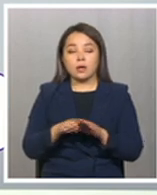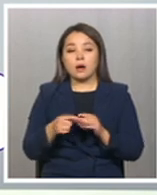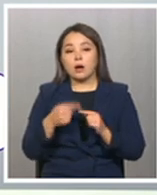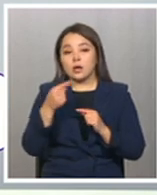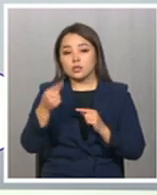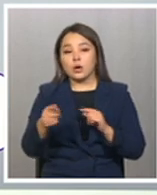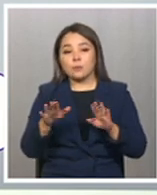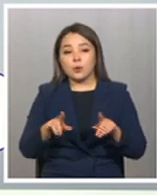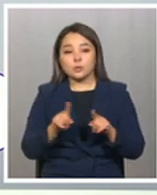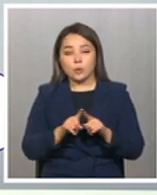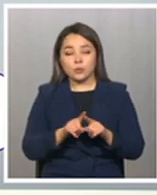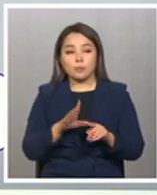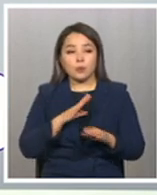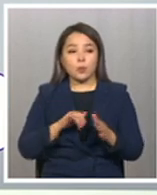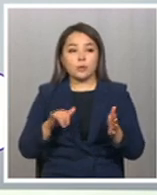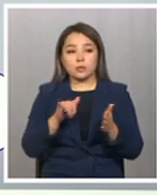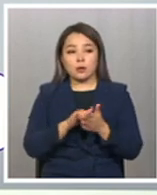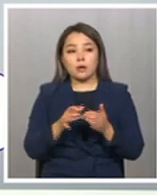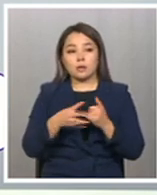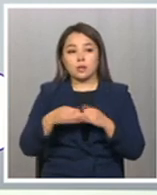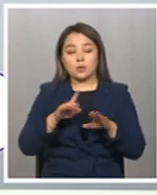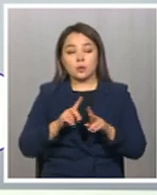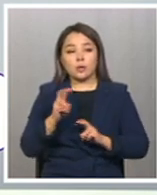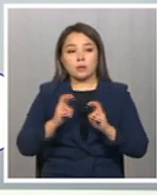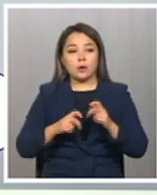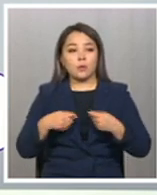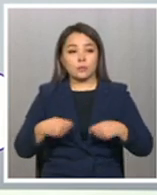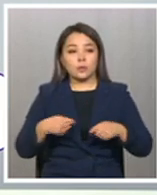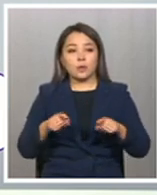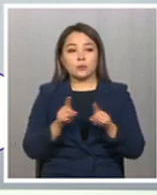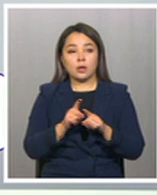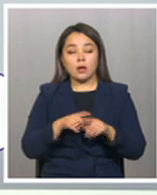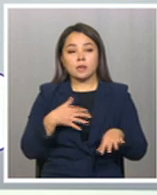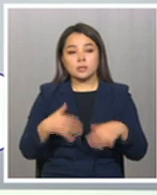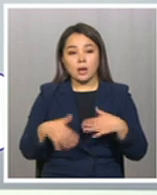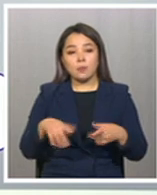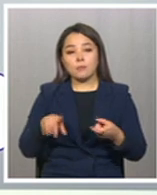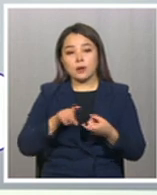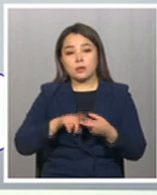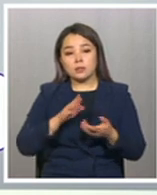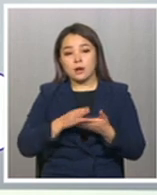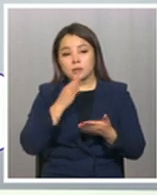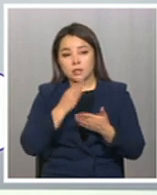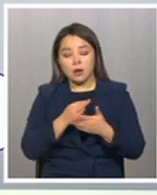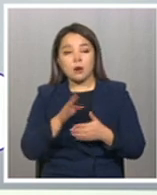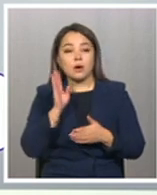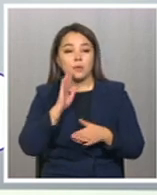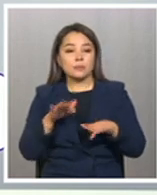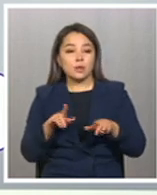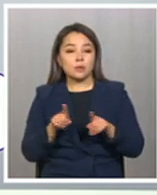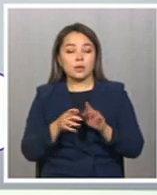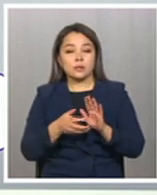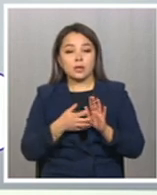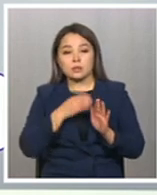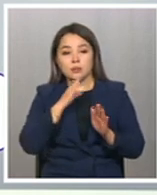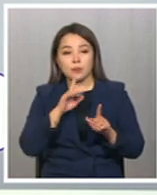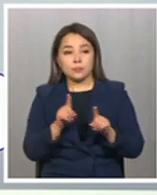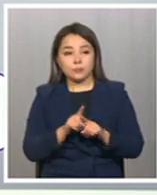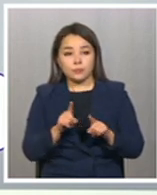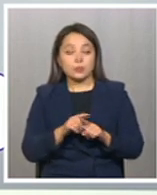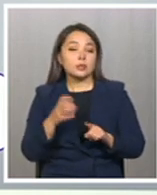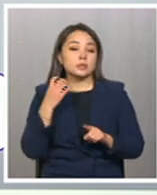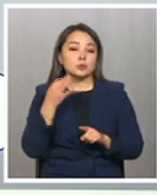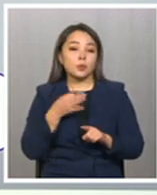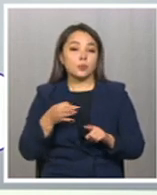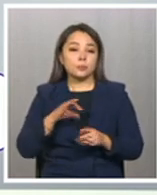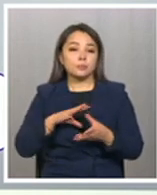орналасқан және де елді мекендердің тауар өткізу нарықтарымен әлсіз байланысы, ауыз су тапшылығын айтып болады. Сонымен бірге Қызылорда